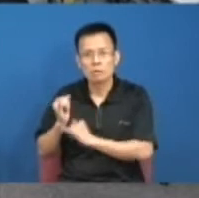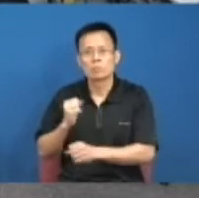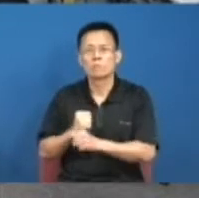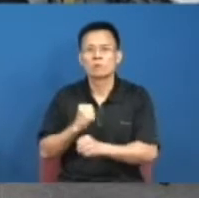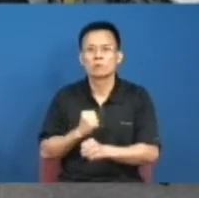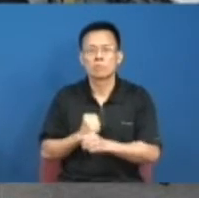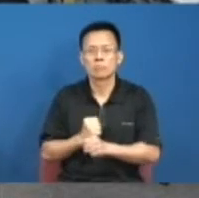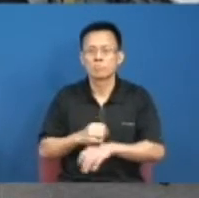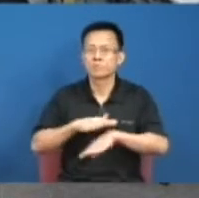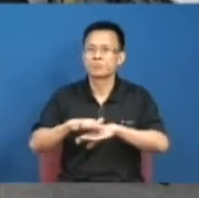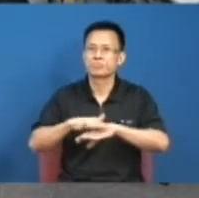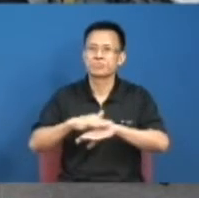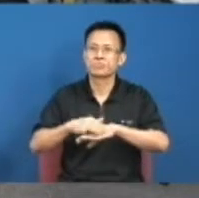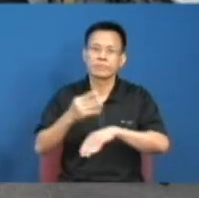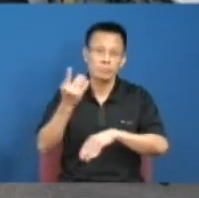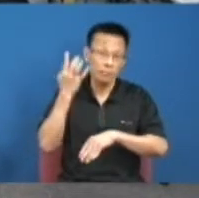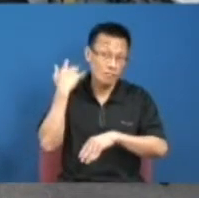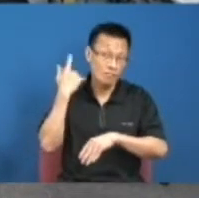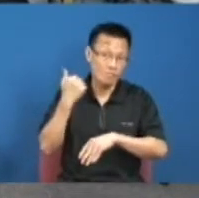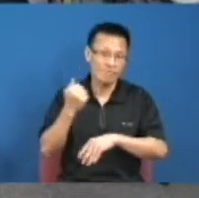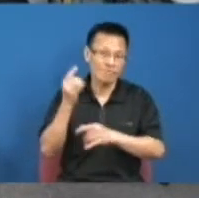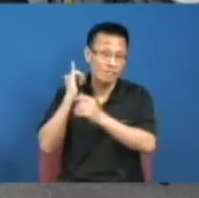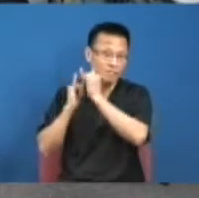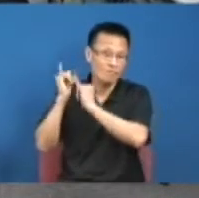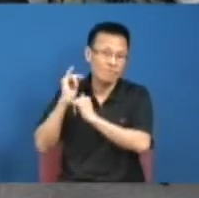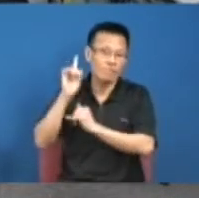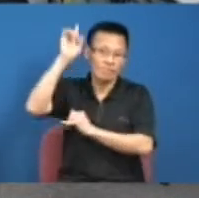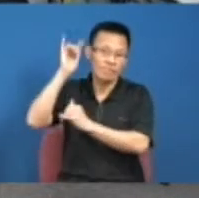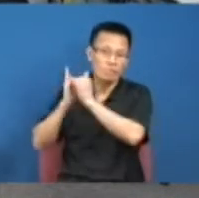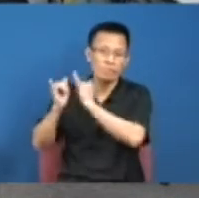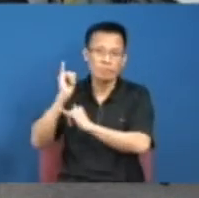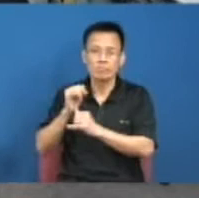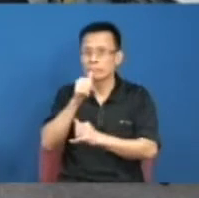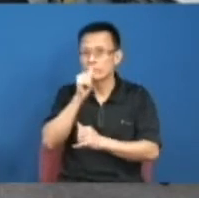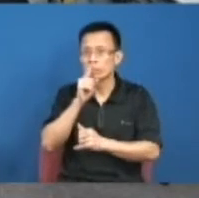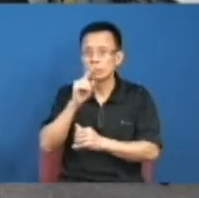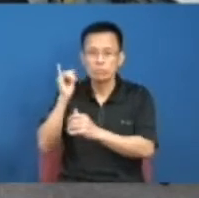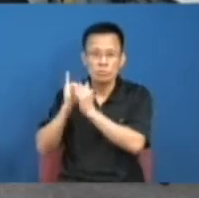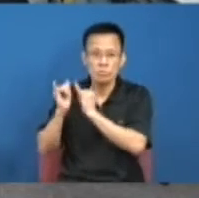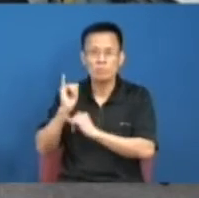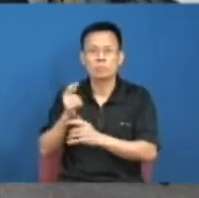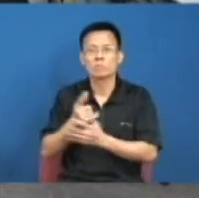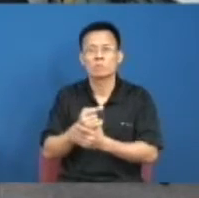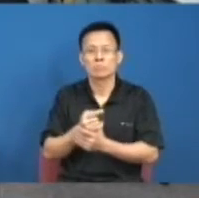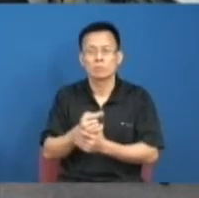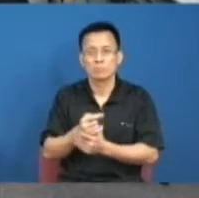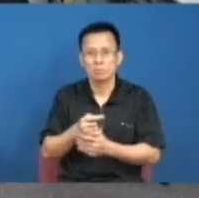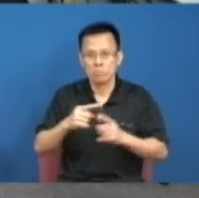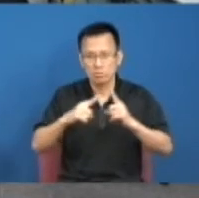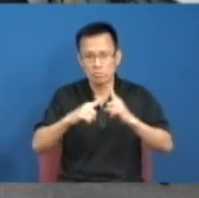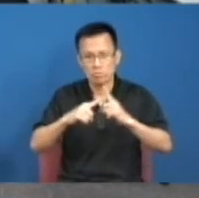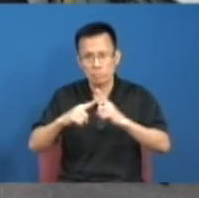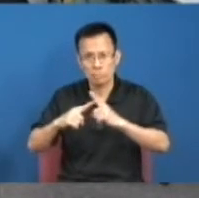比較差啲啦。比如以前嗰代咧，即係我哋先一代或者父母一代咧，嗰啲即係嗰人嘅